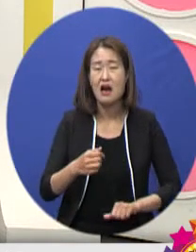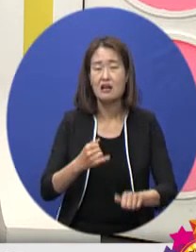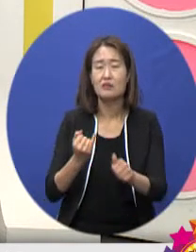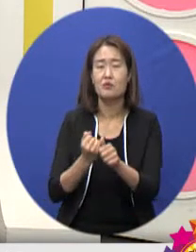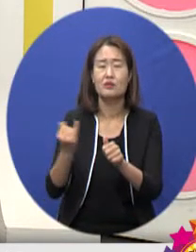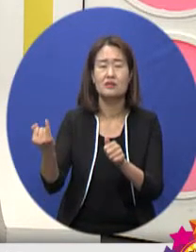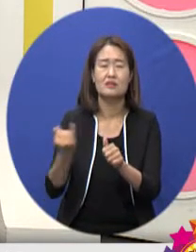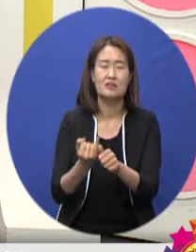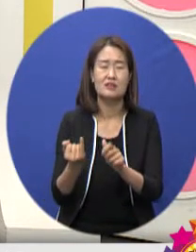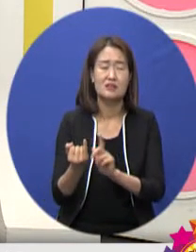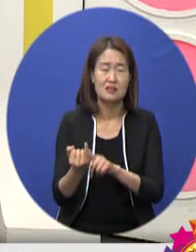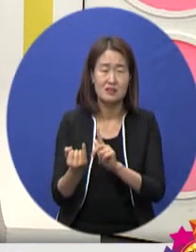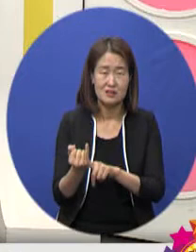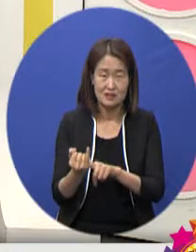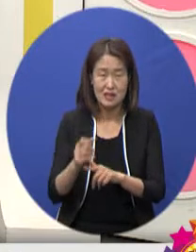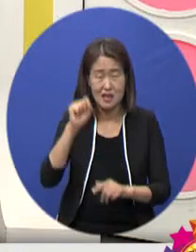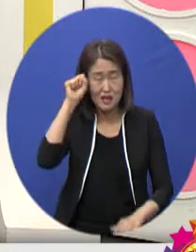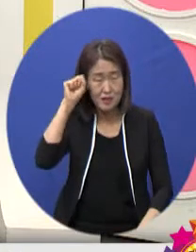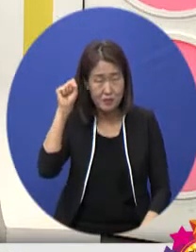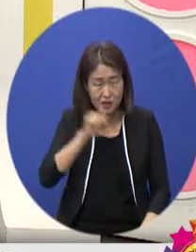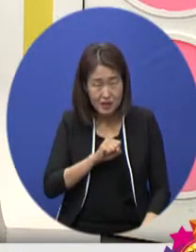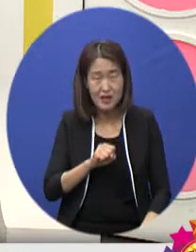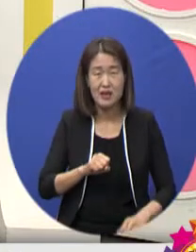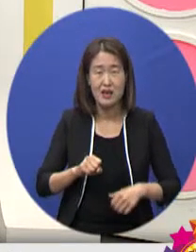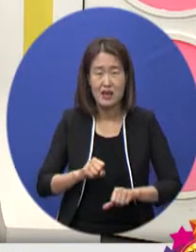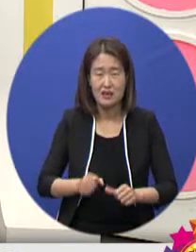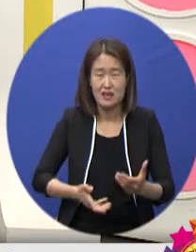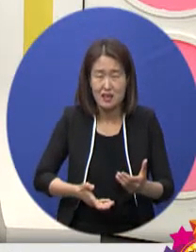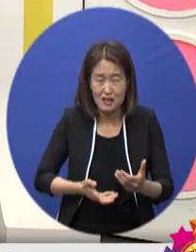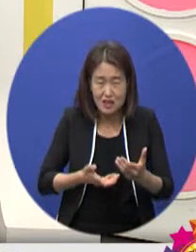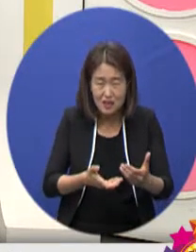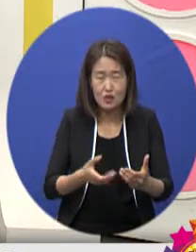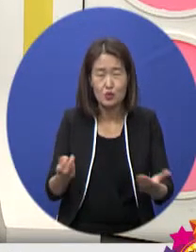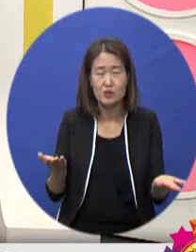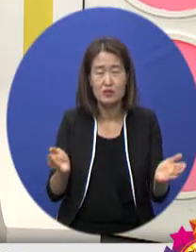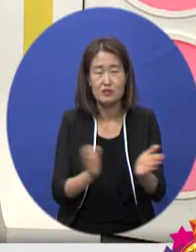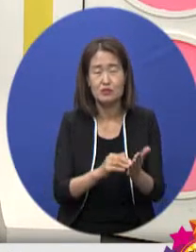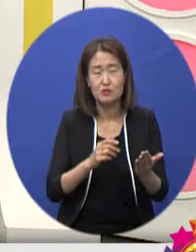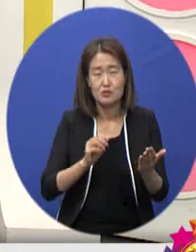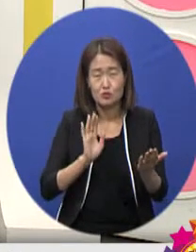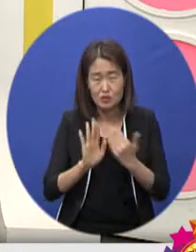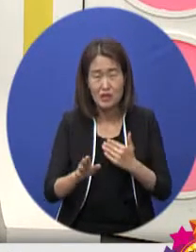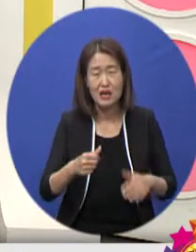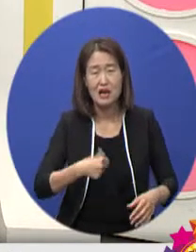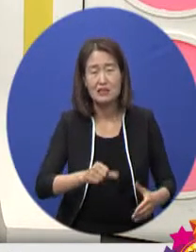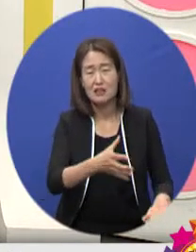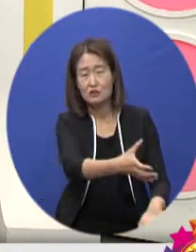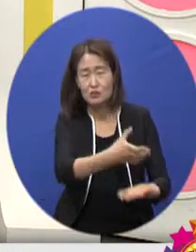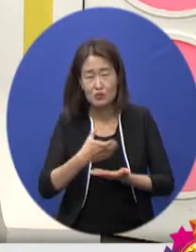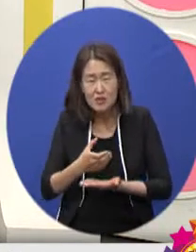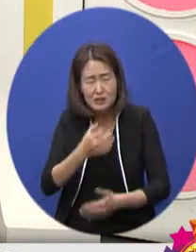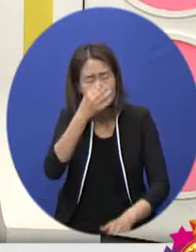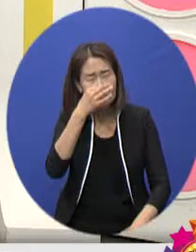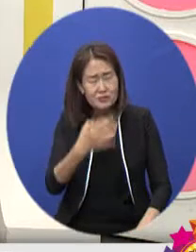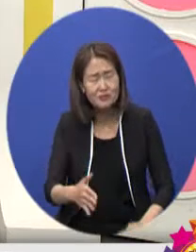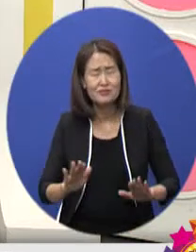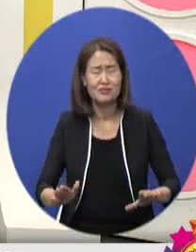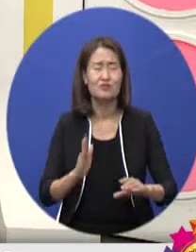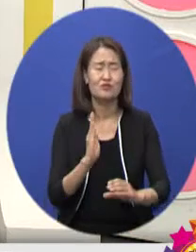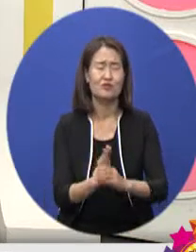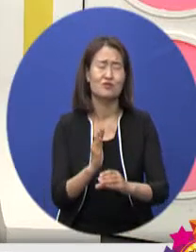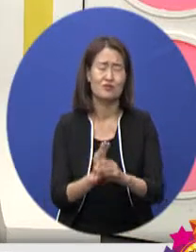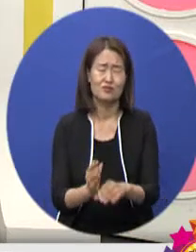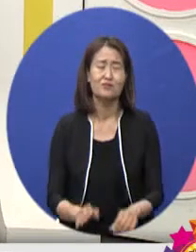이제 새벽까지 애해서 보내야 되고 퇴근해서 또 데려와야 되고 지금 엄청 힘들게